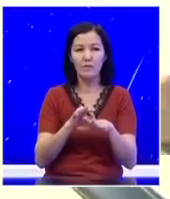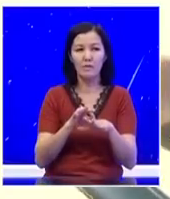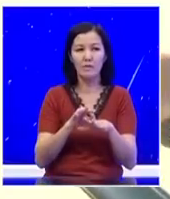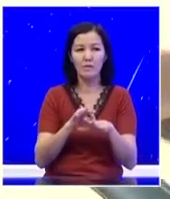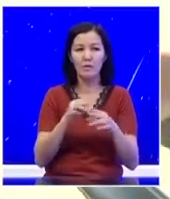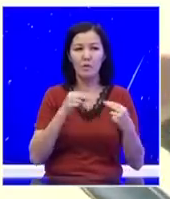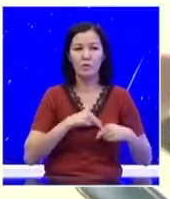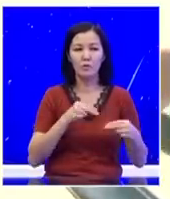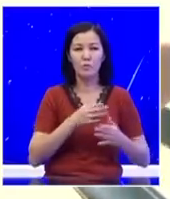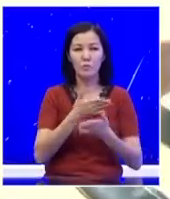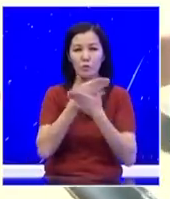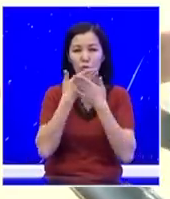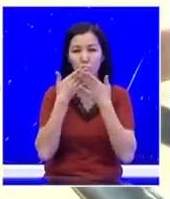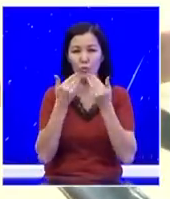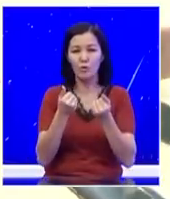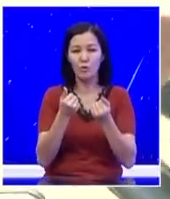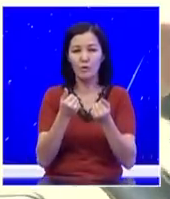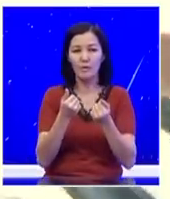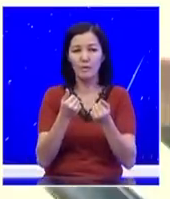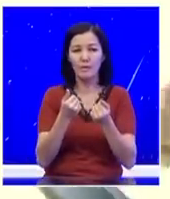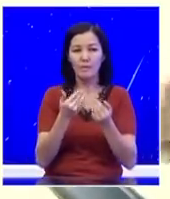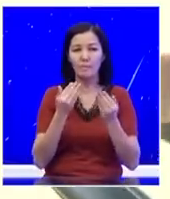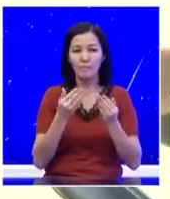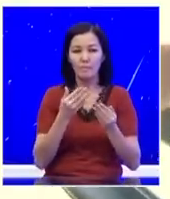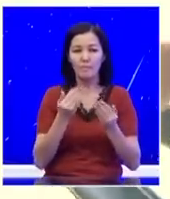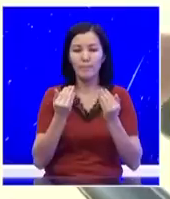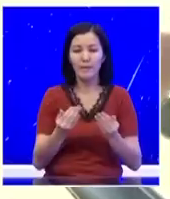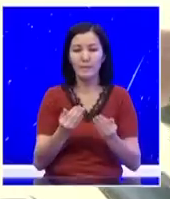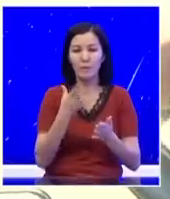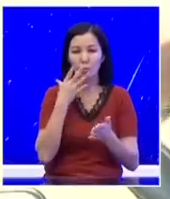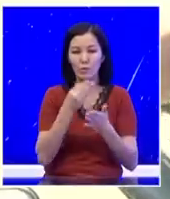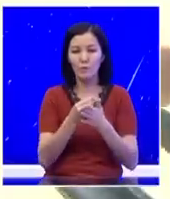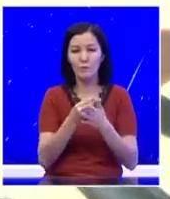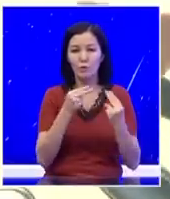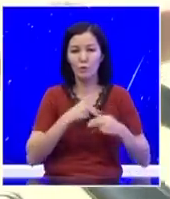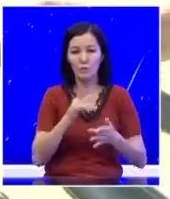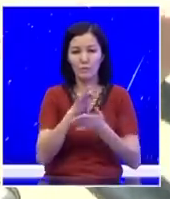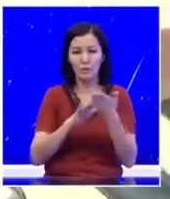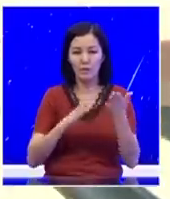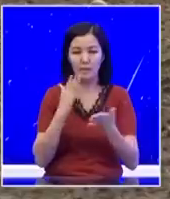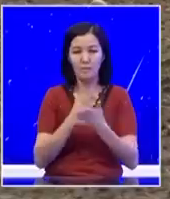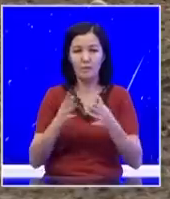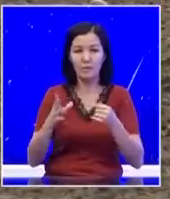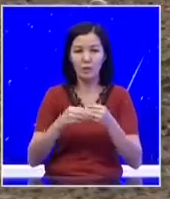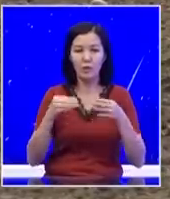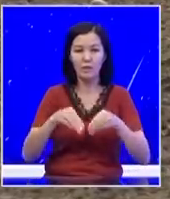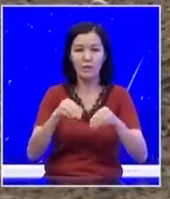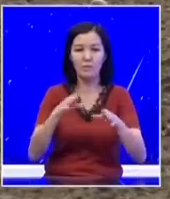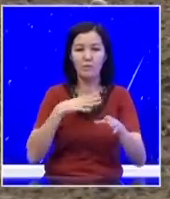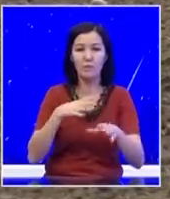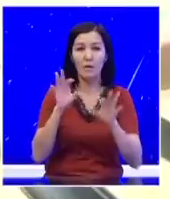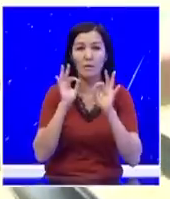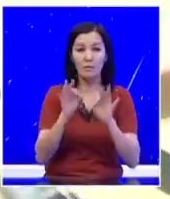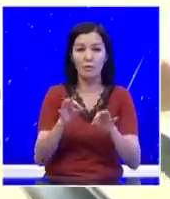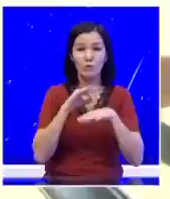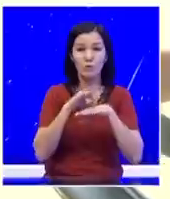жерде жұмыс болмай жатыр. Бізде оған қарамай жұмысымызды істеп, мынау егінімізді егіп жатырмыз. Бұл ойдағыдай